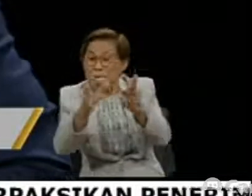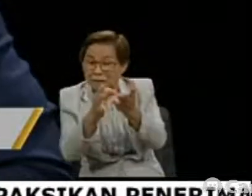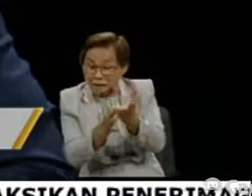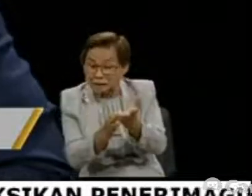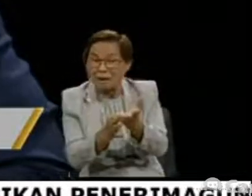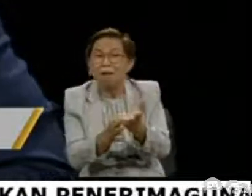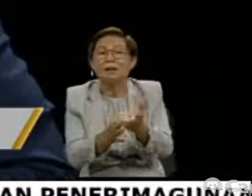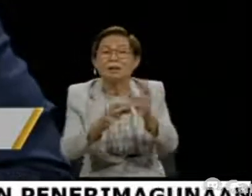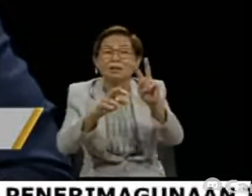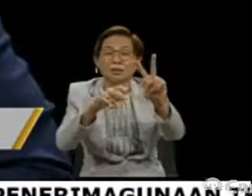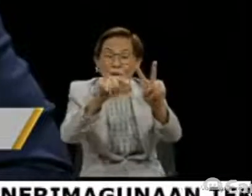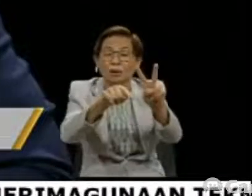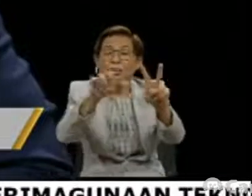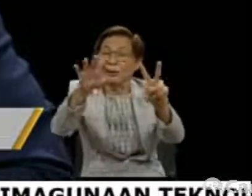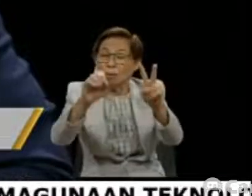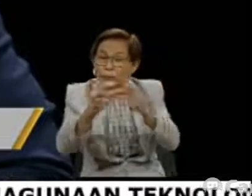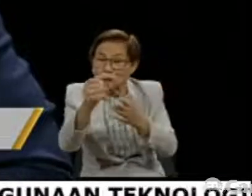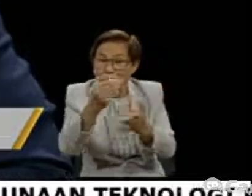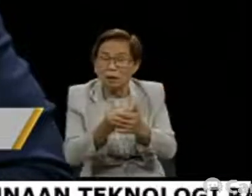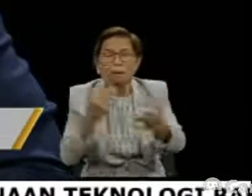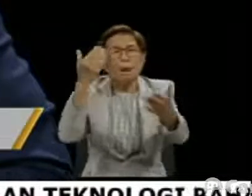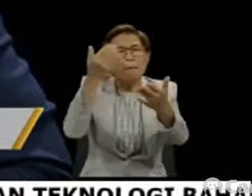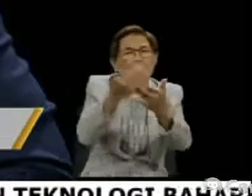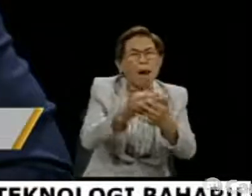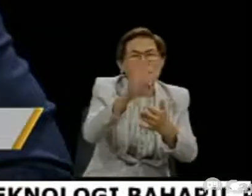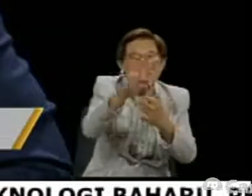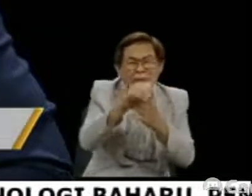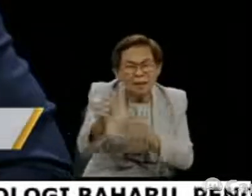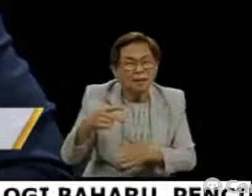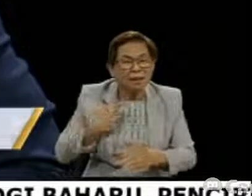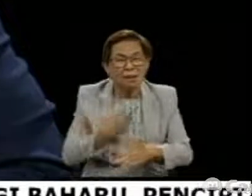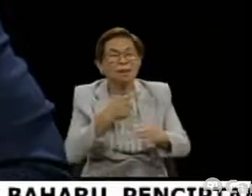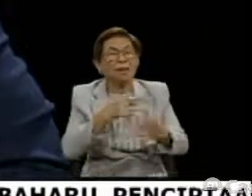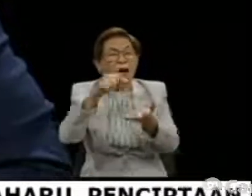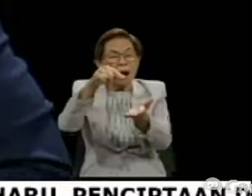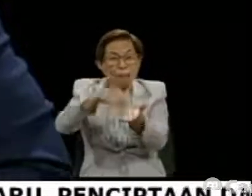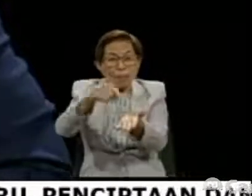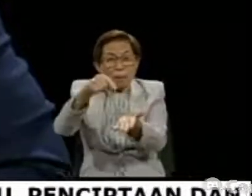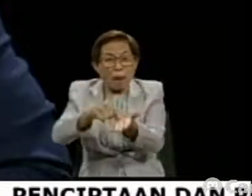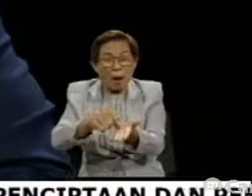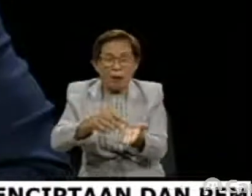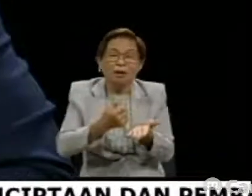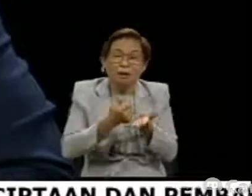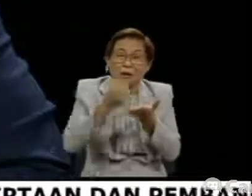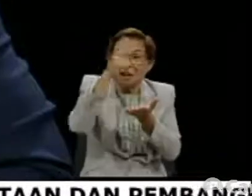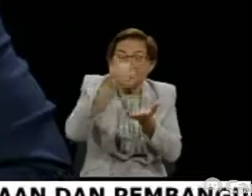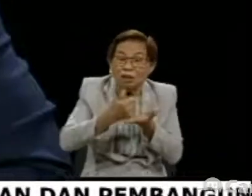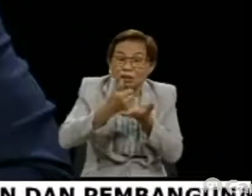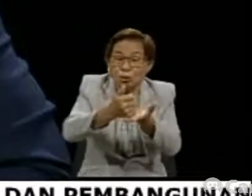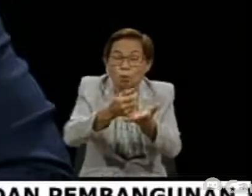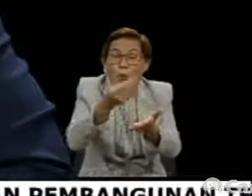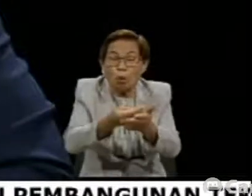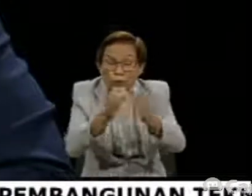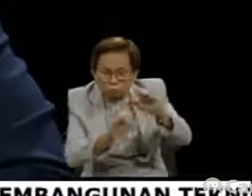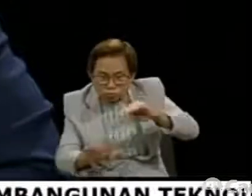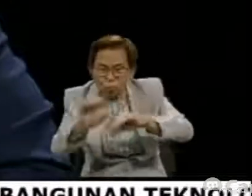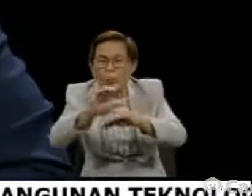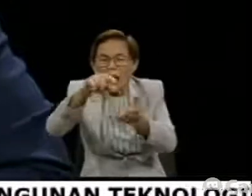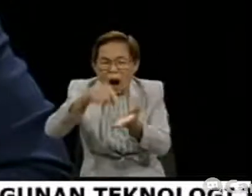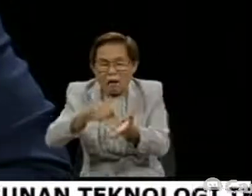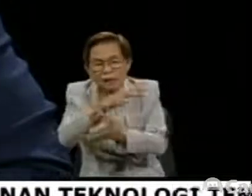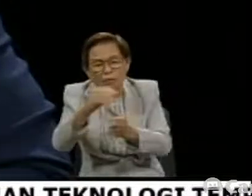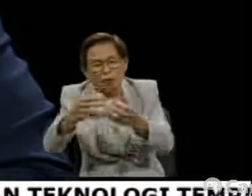mencampak biliar Ringgit ada sebelum ini kita tidak pernah pun memberi subsidi ayam dan telur ayam dan telur subsidinya kami c181